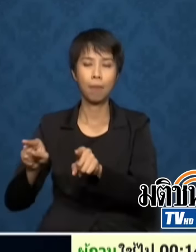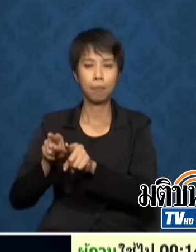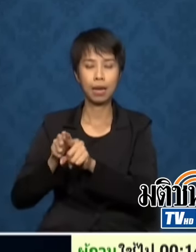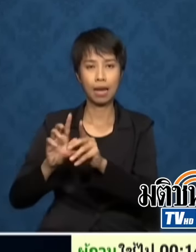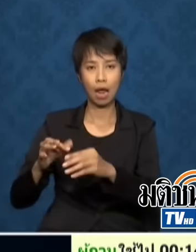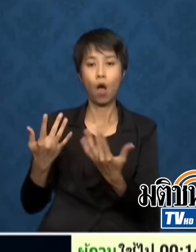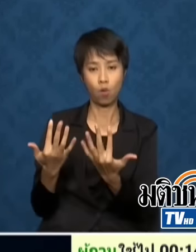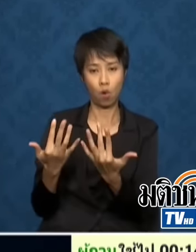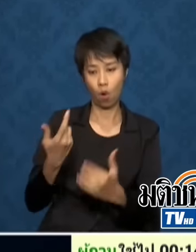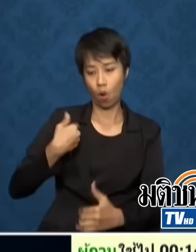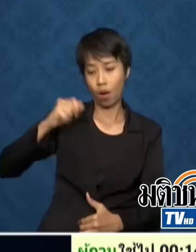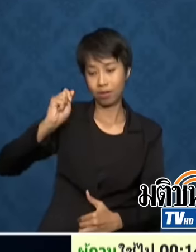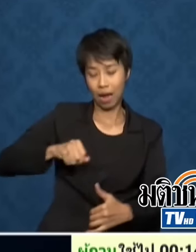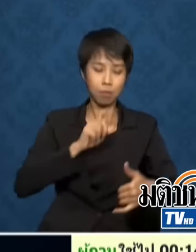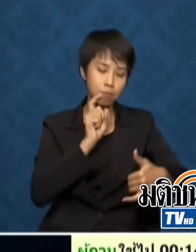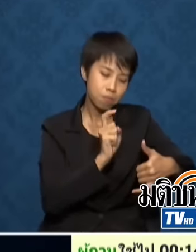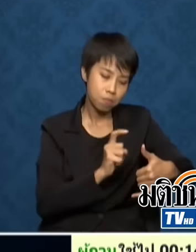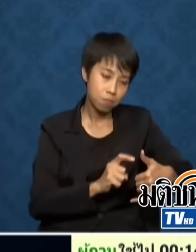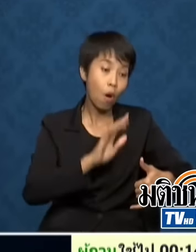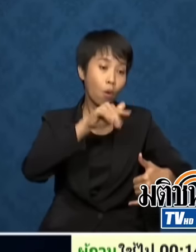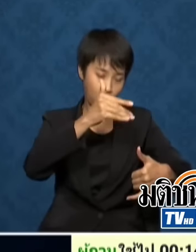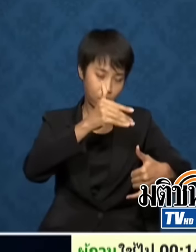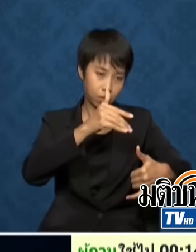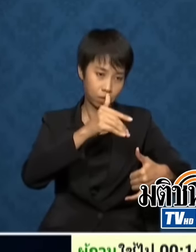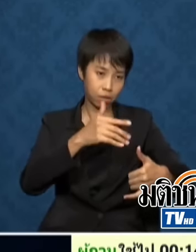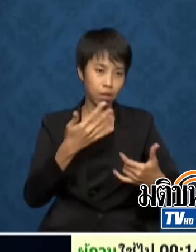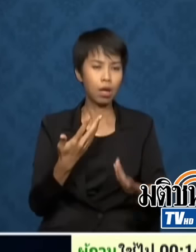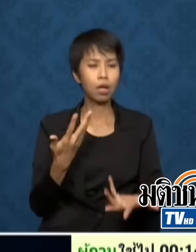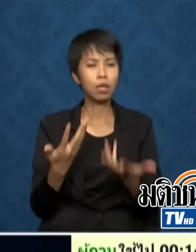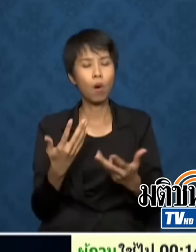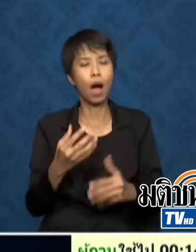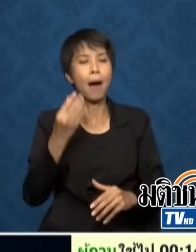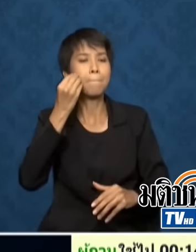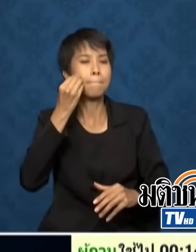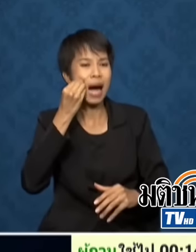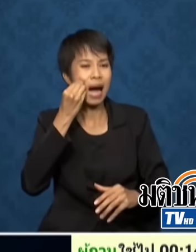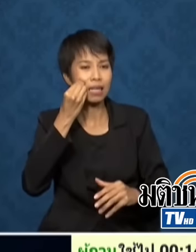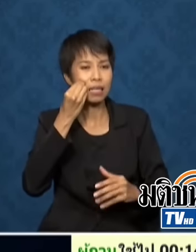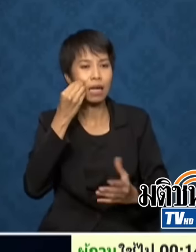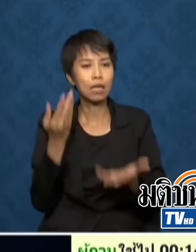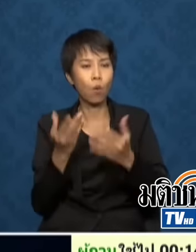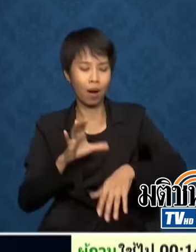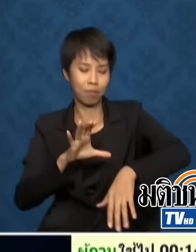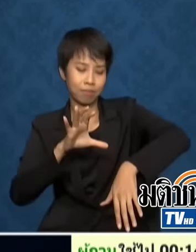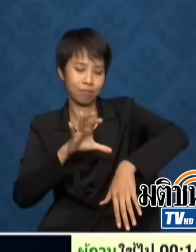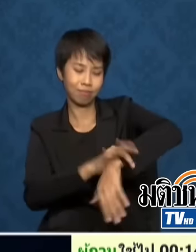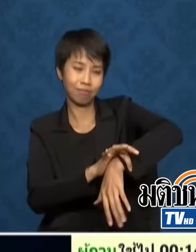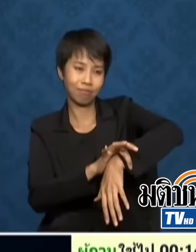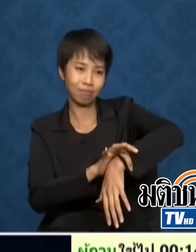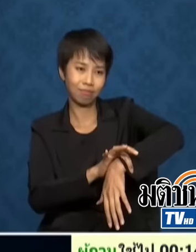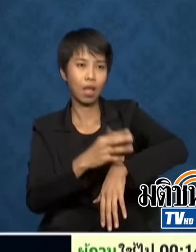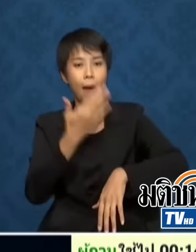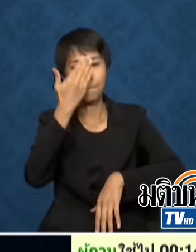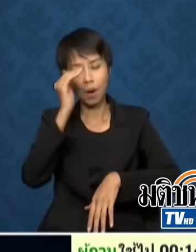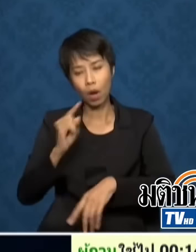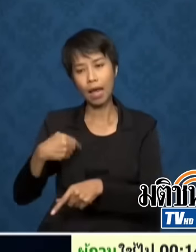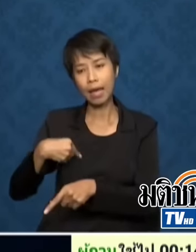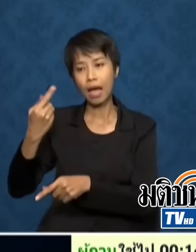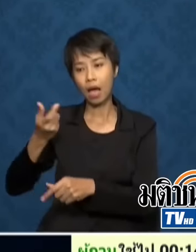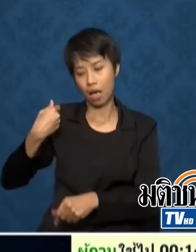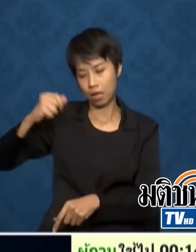ให้ศาลไต่สวนก็อาจจะให้ไปอยู่บ้านหรือสูงสุดก็ไปติดกำไร EM เพราะเขายังไม่รู้เลยว่าศาลจะตั